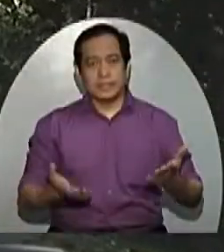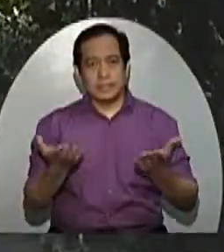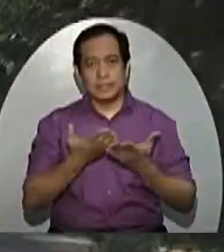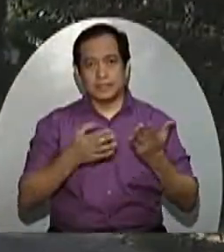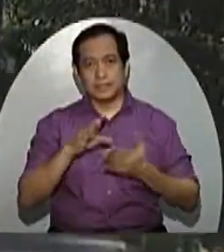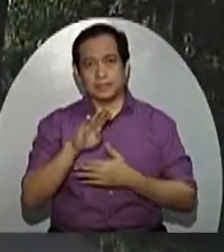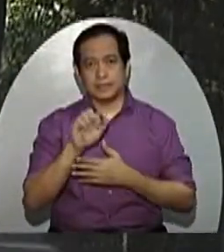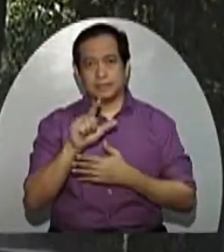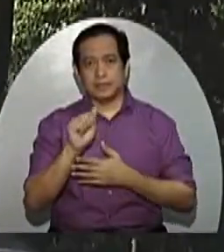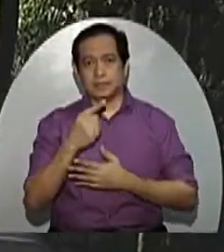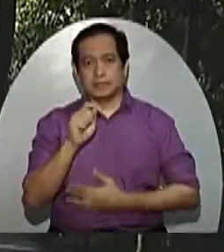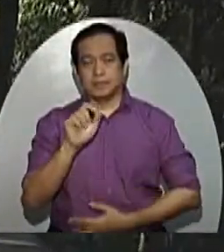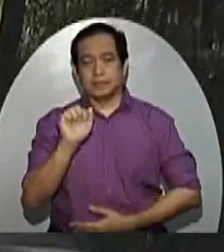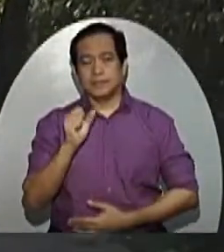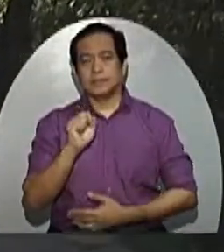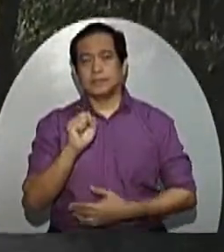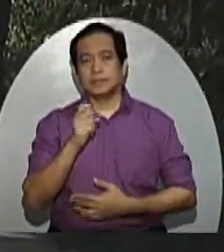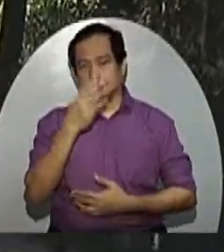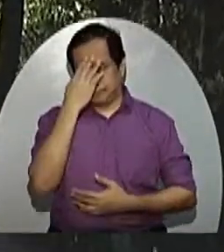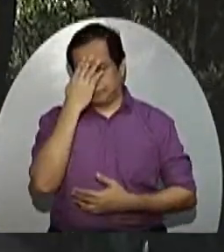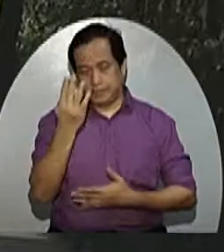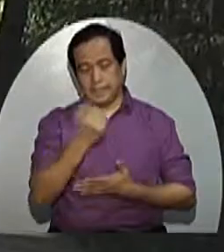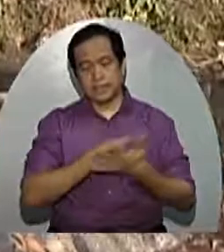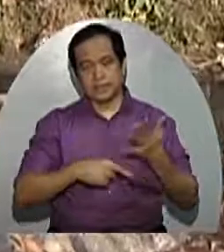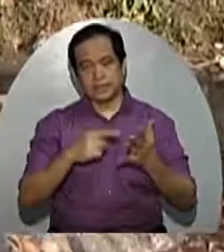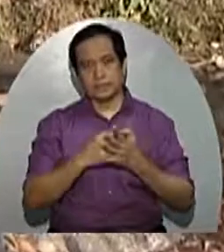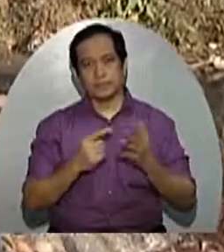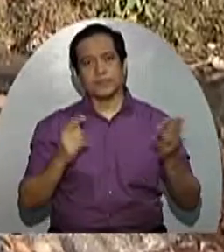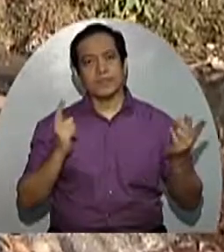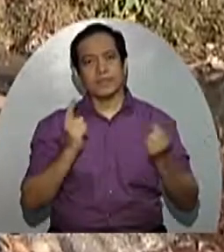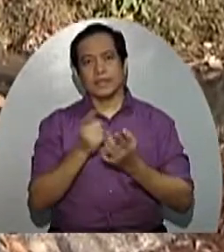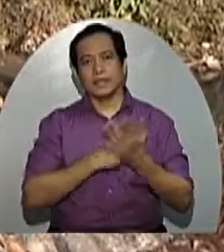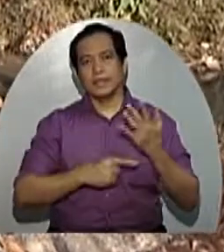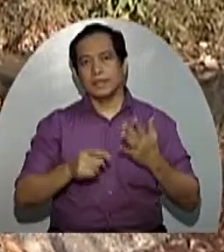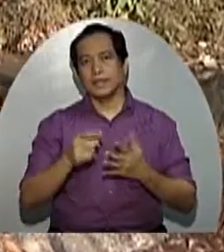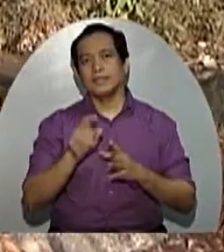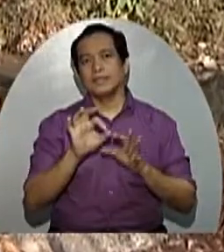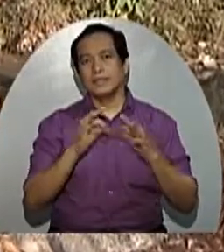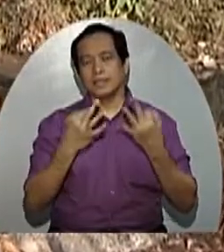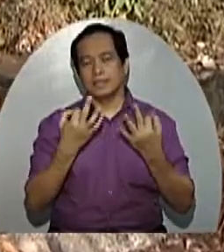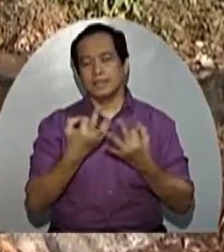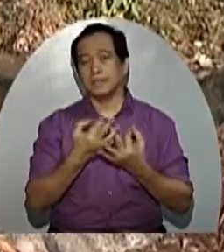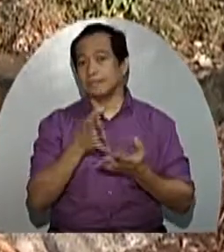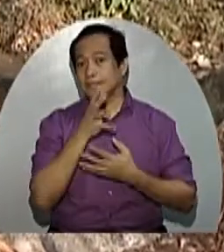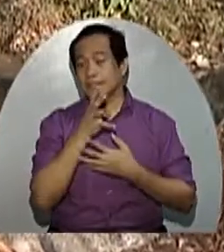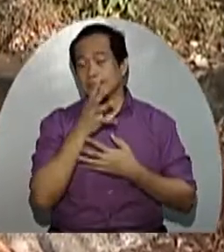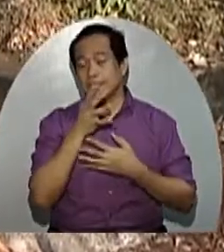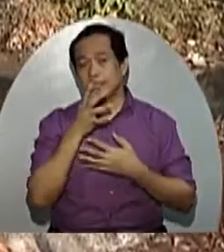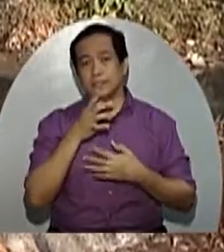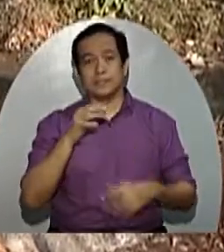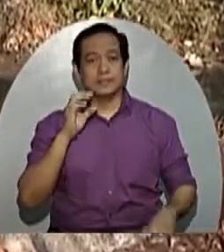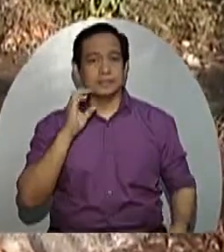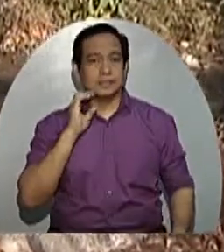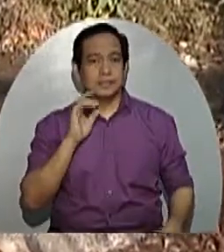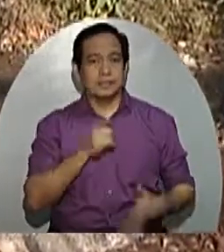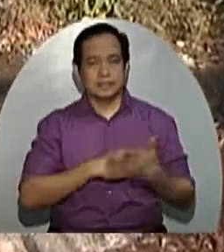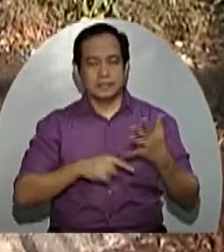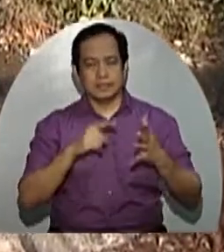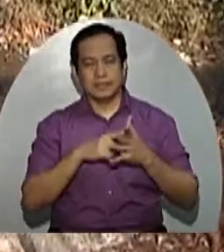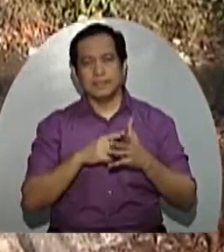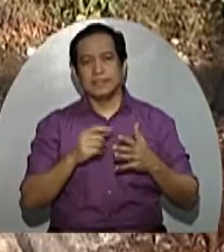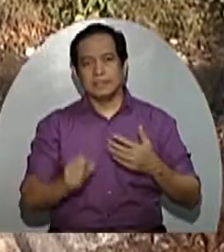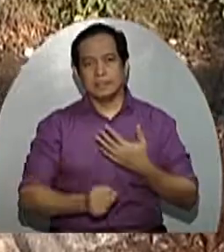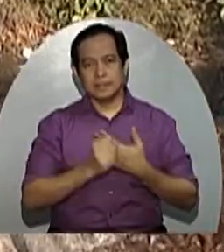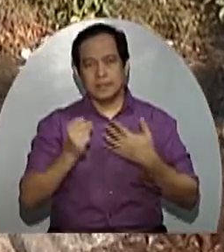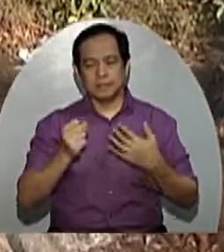Dito sa Balagtas, Bulacan, inabutan namin ang pamilya ni Jenilyn Shapno, ina ni baby Crislyn. Simpleng may bahay